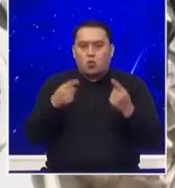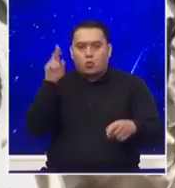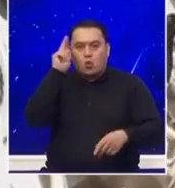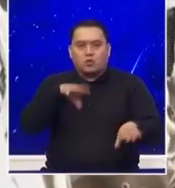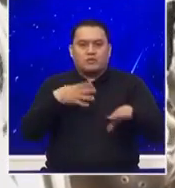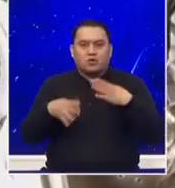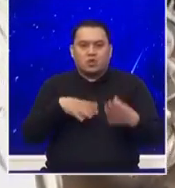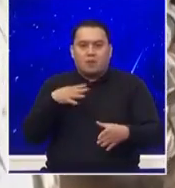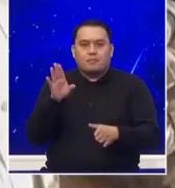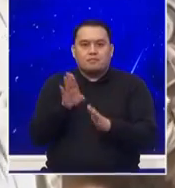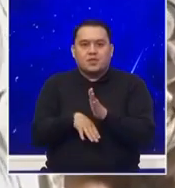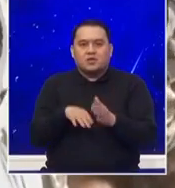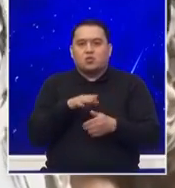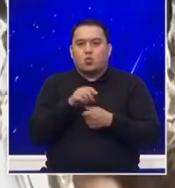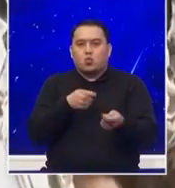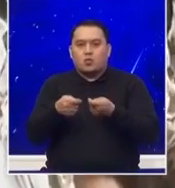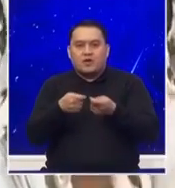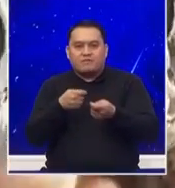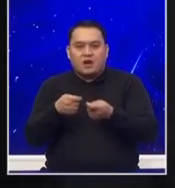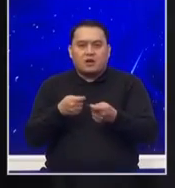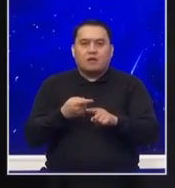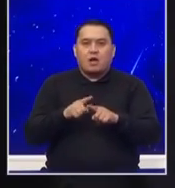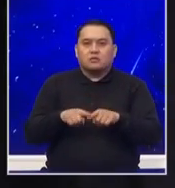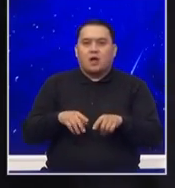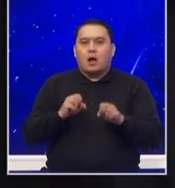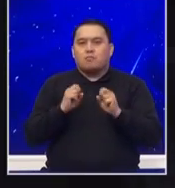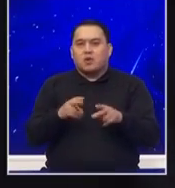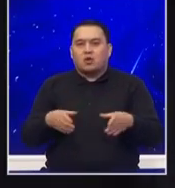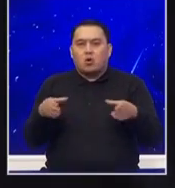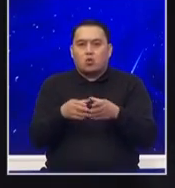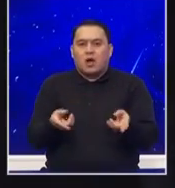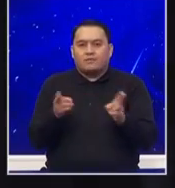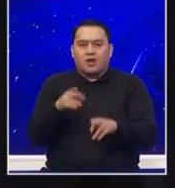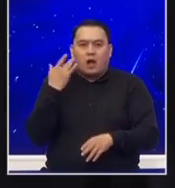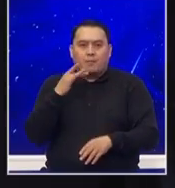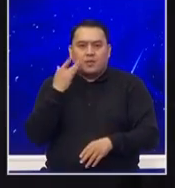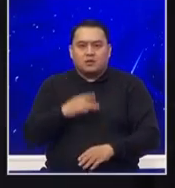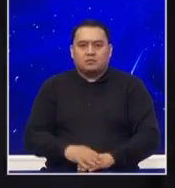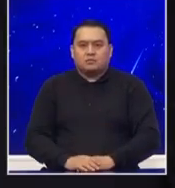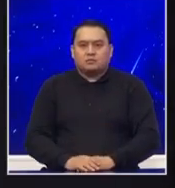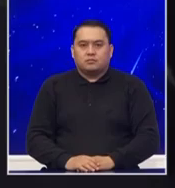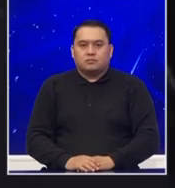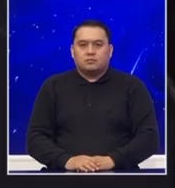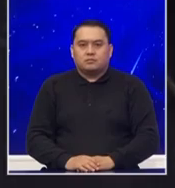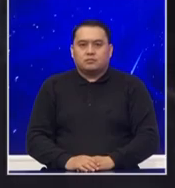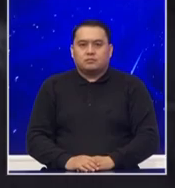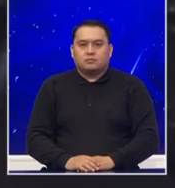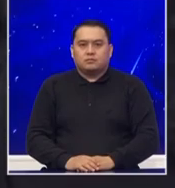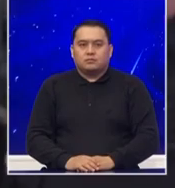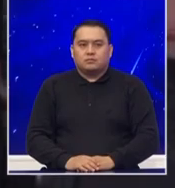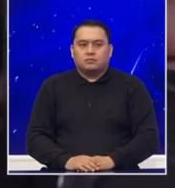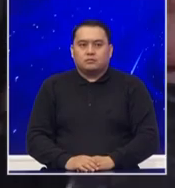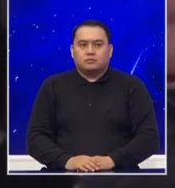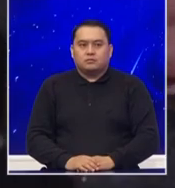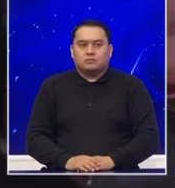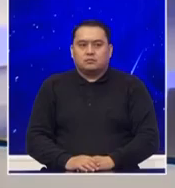учения с применением беспилотников. В акватории Персидского залива остается боевая группа американского авианосца «Нимитс».